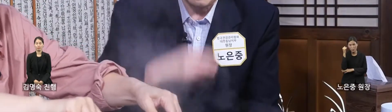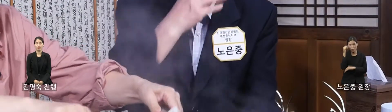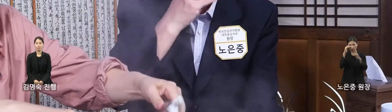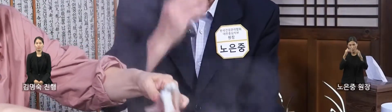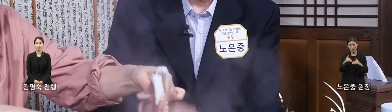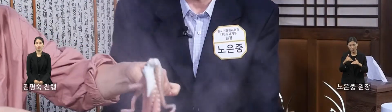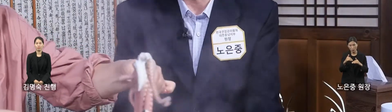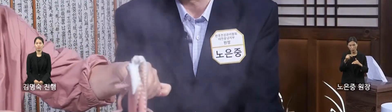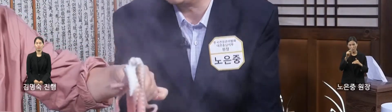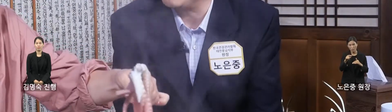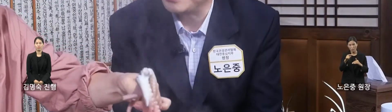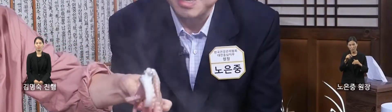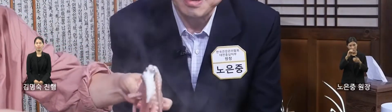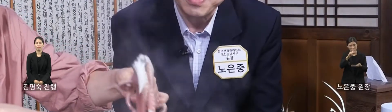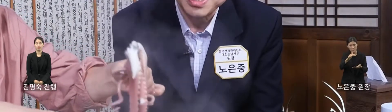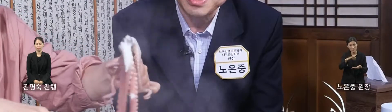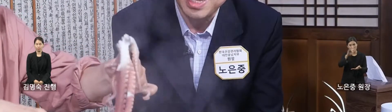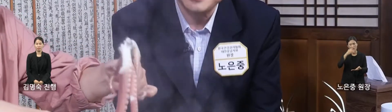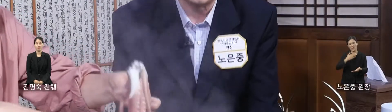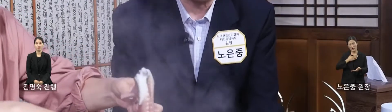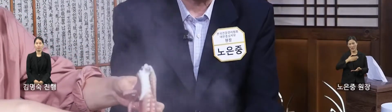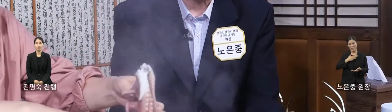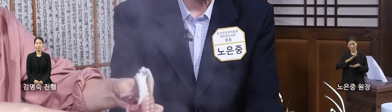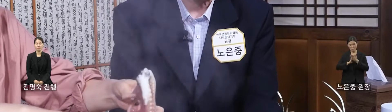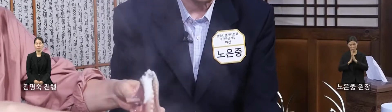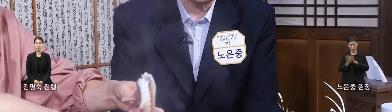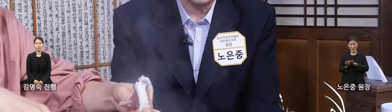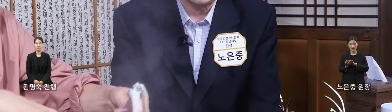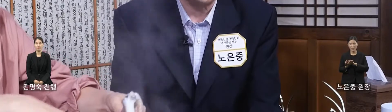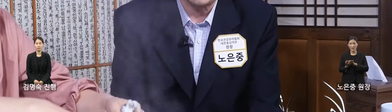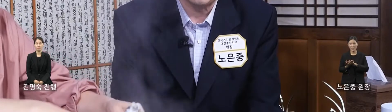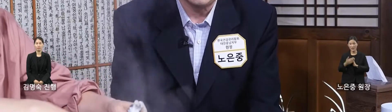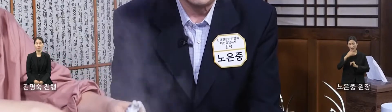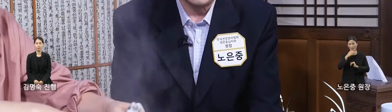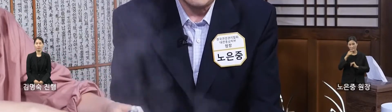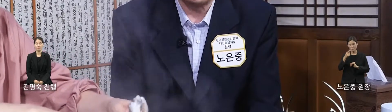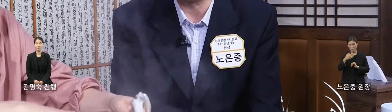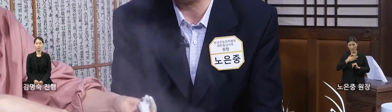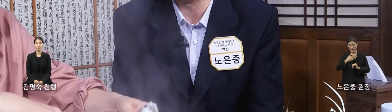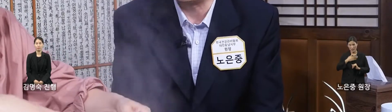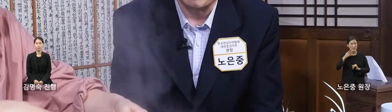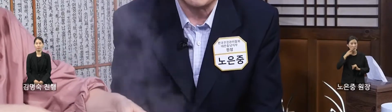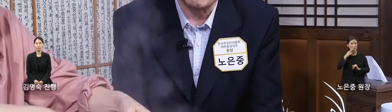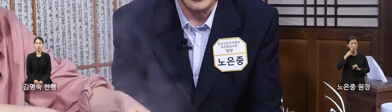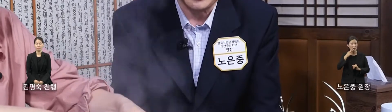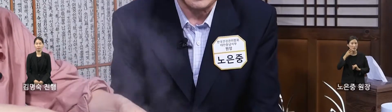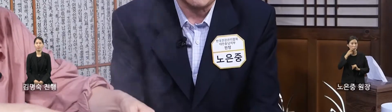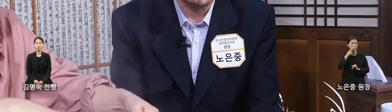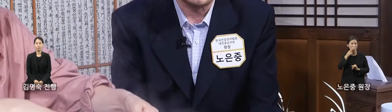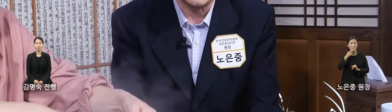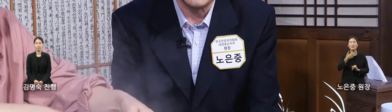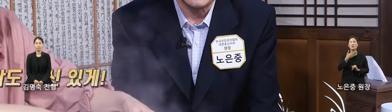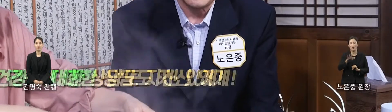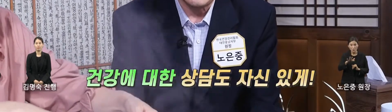드리려면 제가 변해야 되잖아요. 다행히 저는 이렇게 담배를 한 번도 피워본 적이 없기 때문에 이제